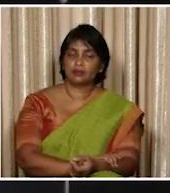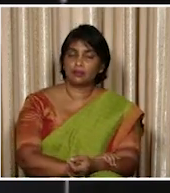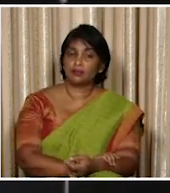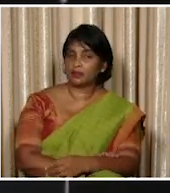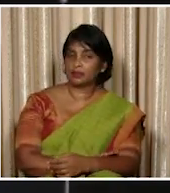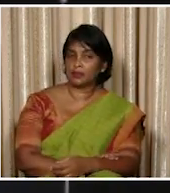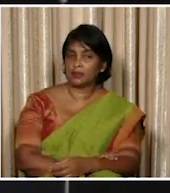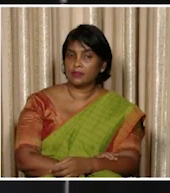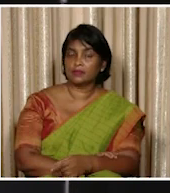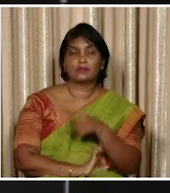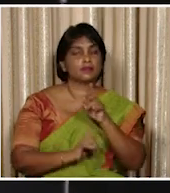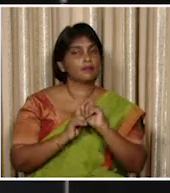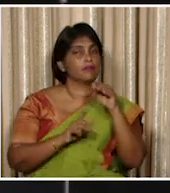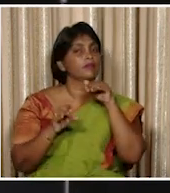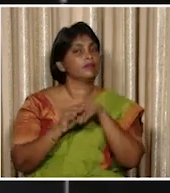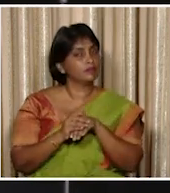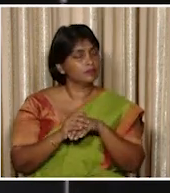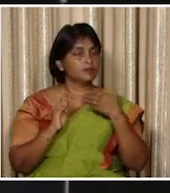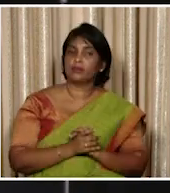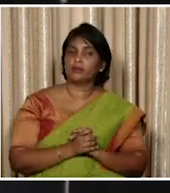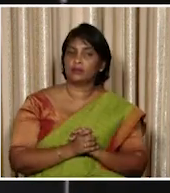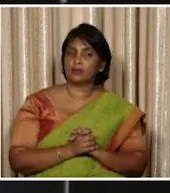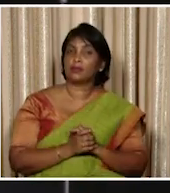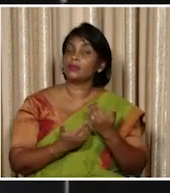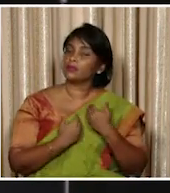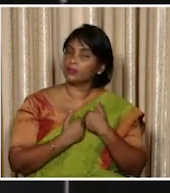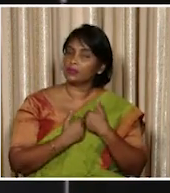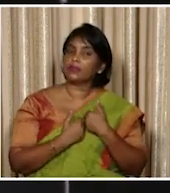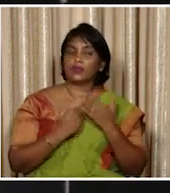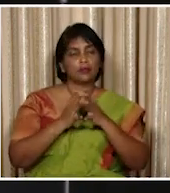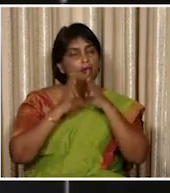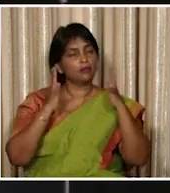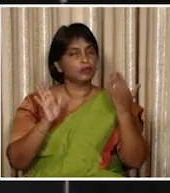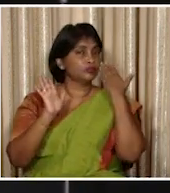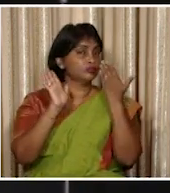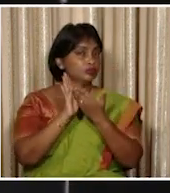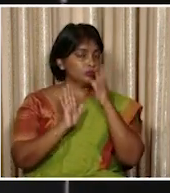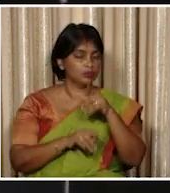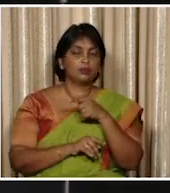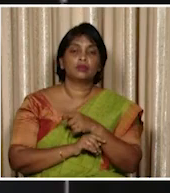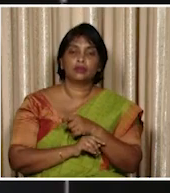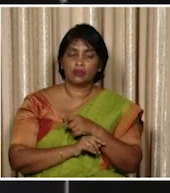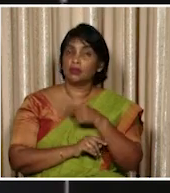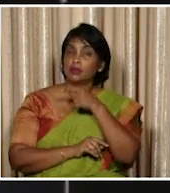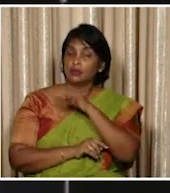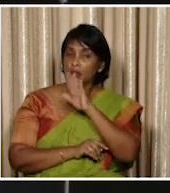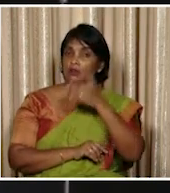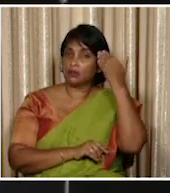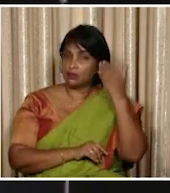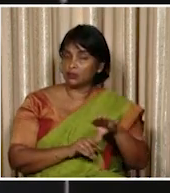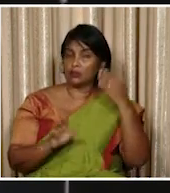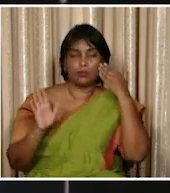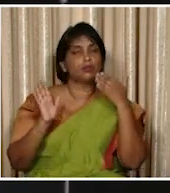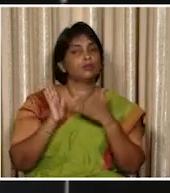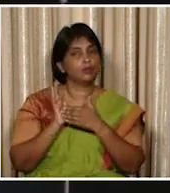චරිතය එතුමන් මේ සභාගරුවේ තුළදිත් පිටදිත් අපිට විශාල ආදර්ශයක් වුණා. එතුමාගේ අභාවය